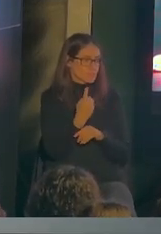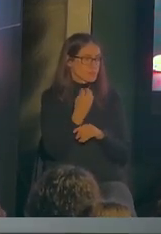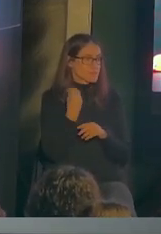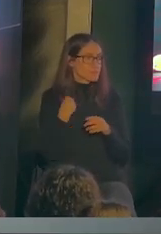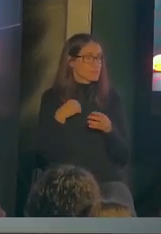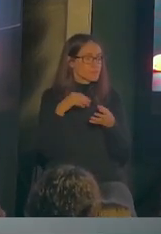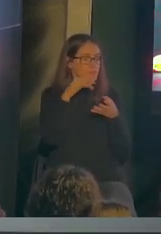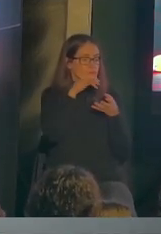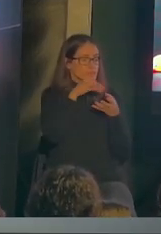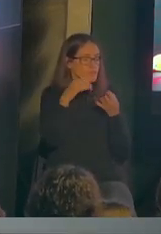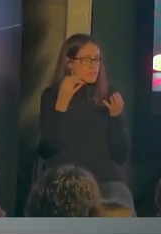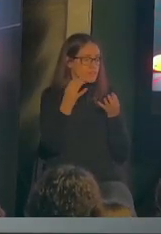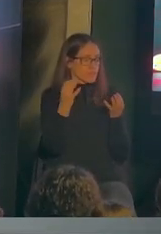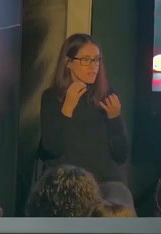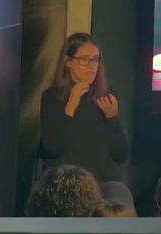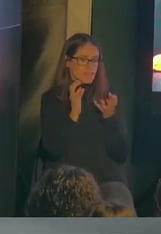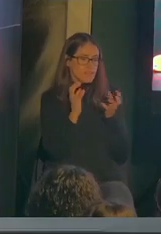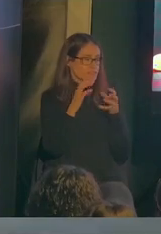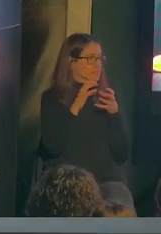Que el que...